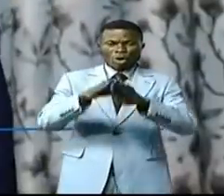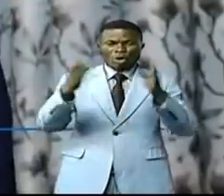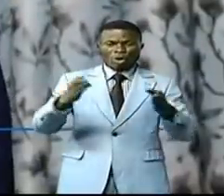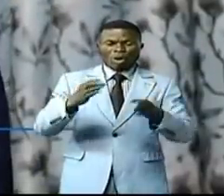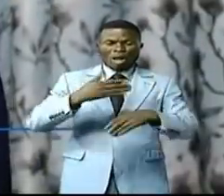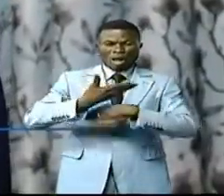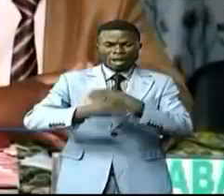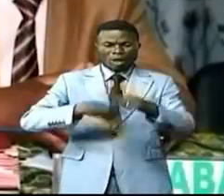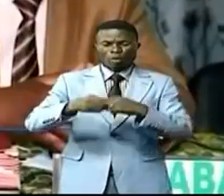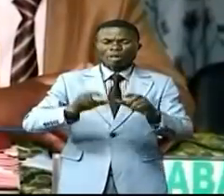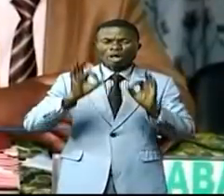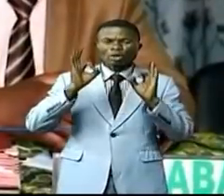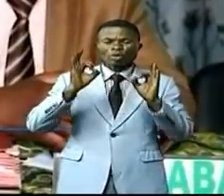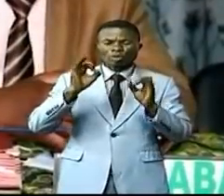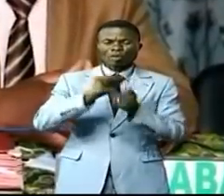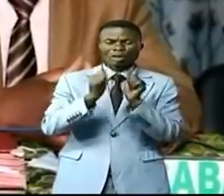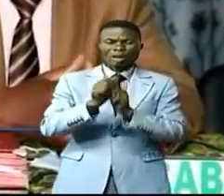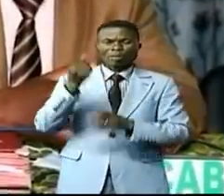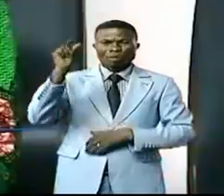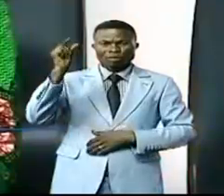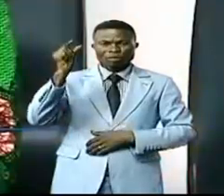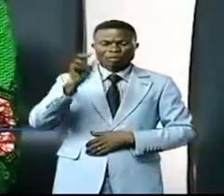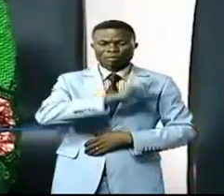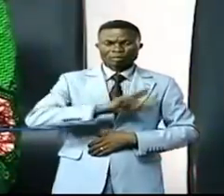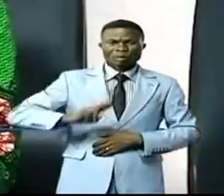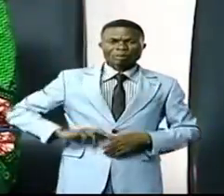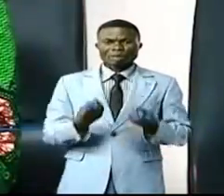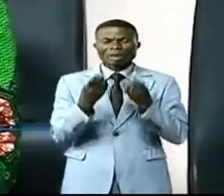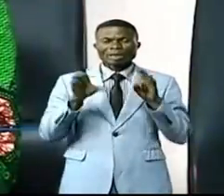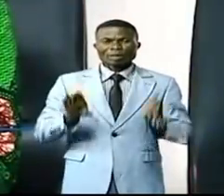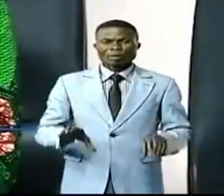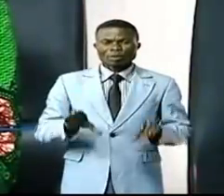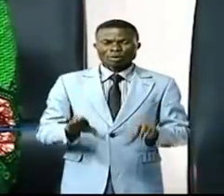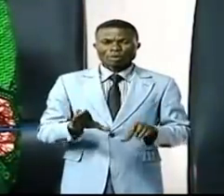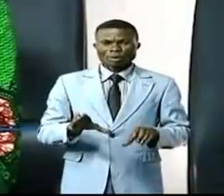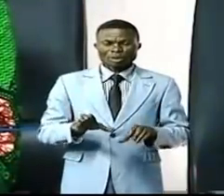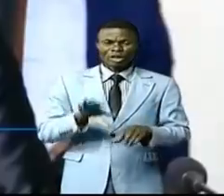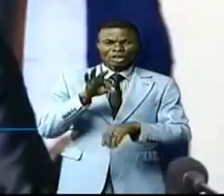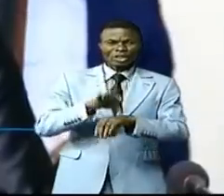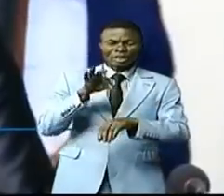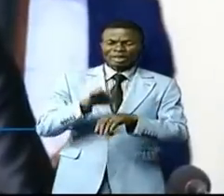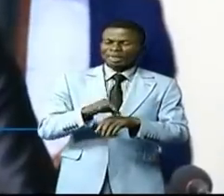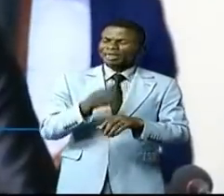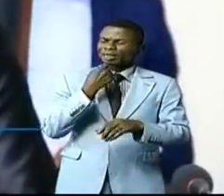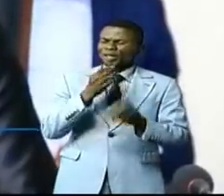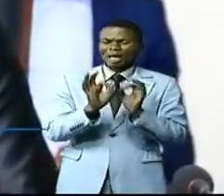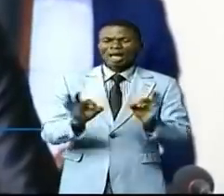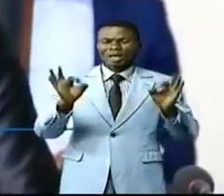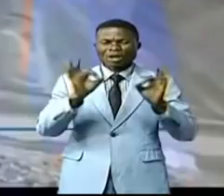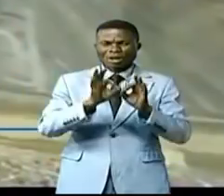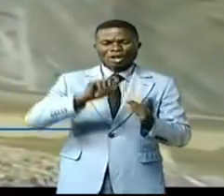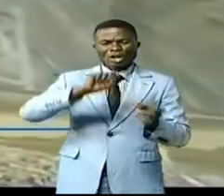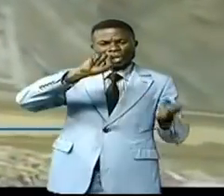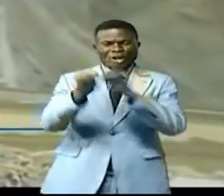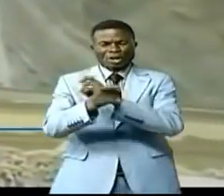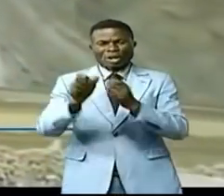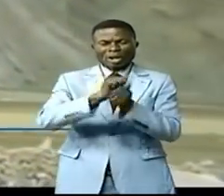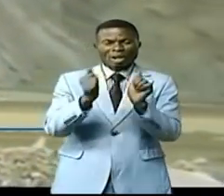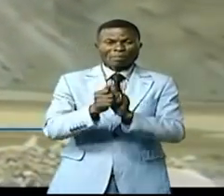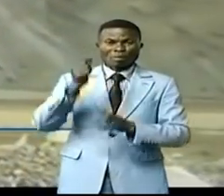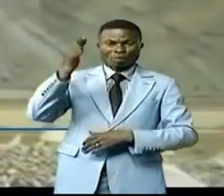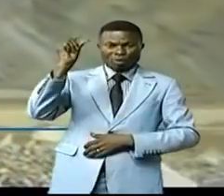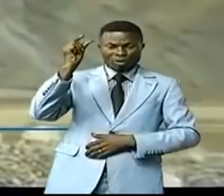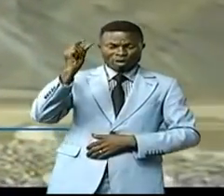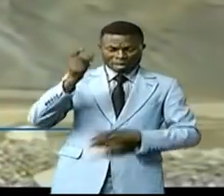de l'histoire dans le secteur des mines. La République démocratique du Congo a une opportunité historique de transformer le secteur minier